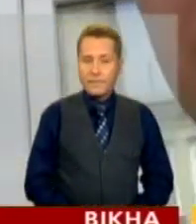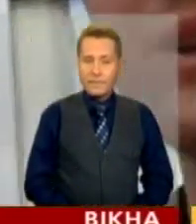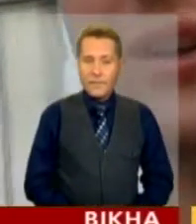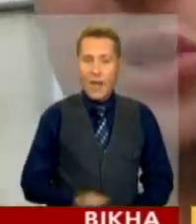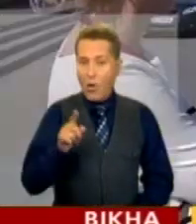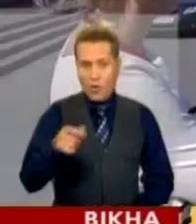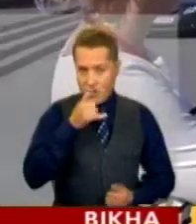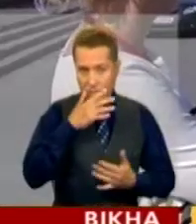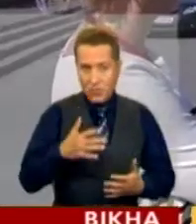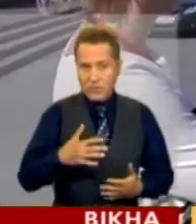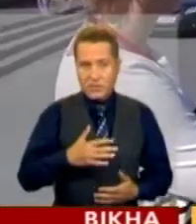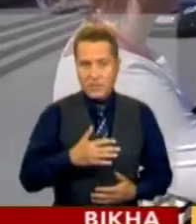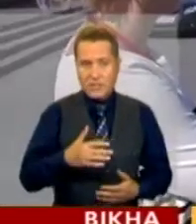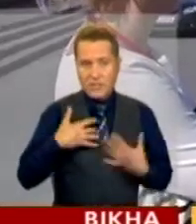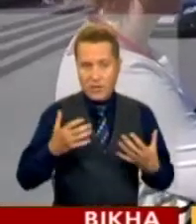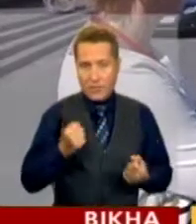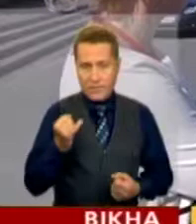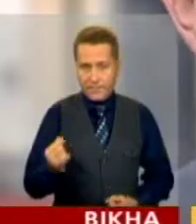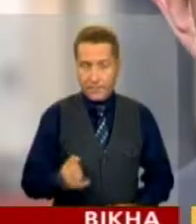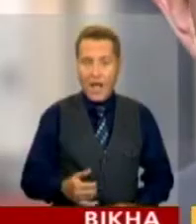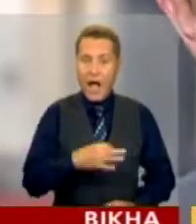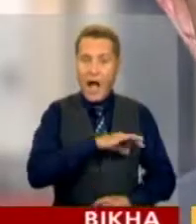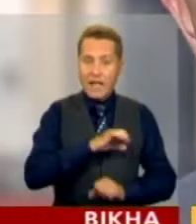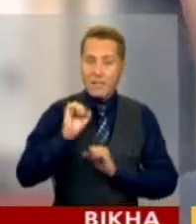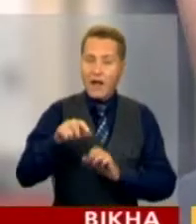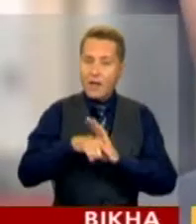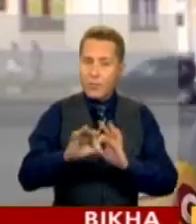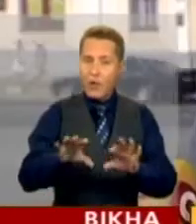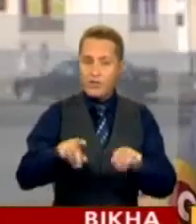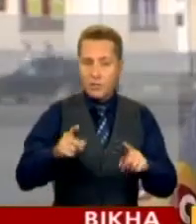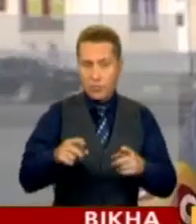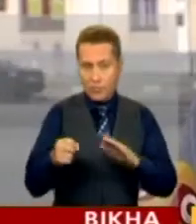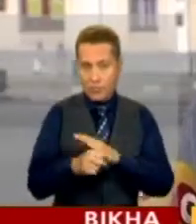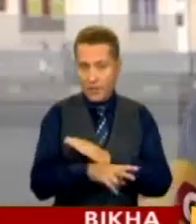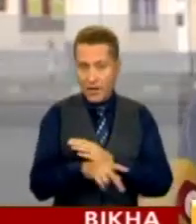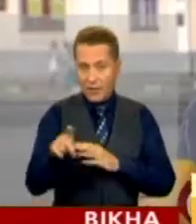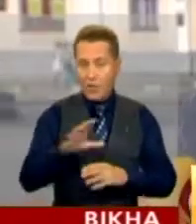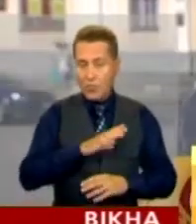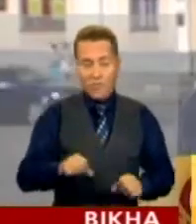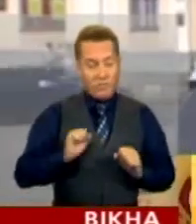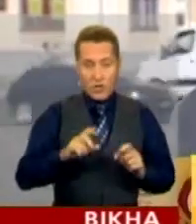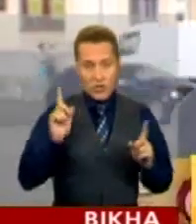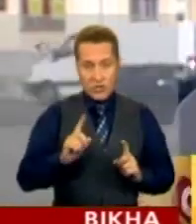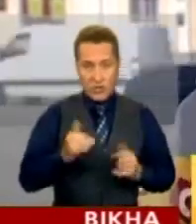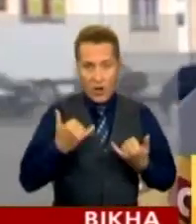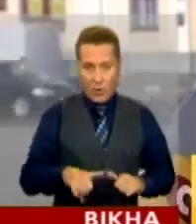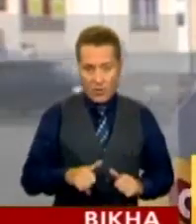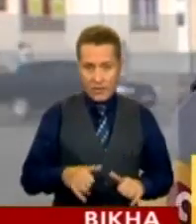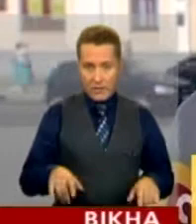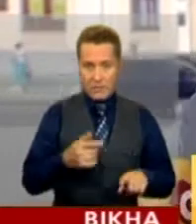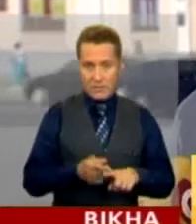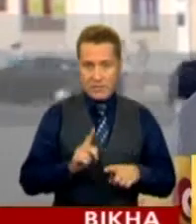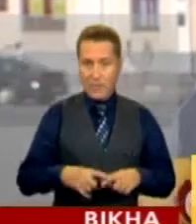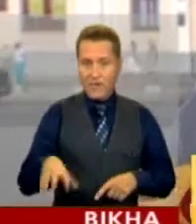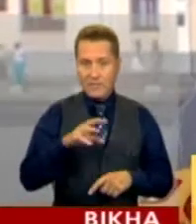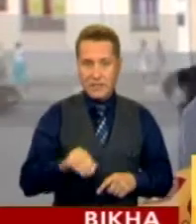не може нікуди їхати. Адвокат Петра Мельника пояснив, чому його підзахисник так учинив. Він був шокований всіма цими подіями.